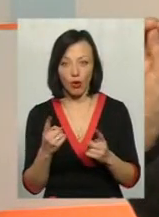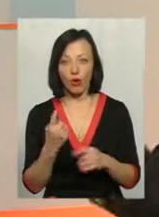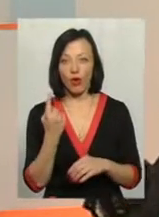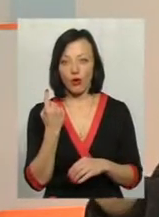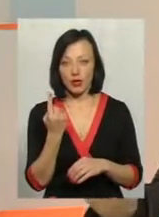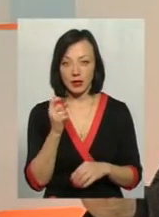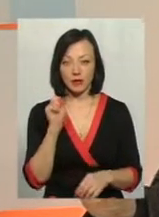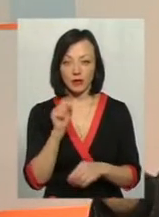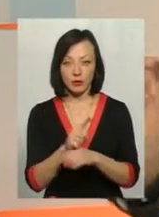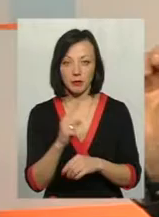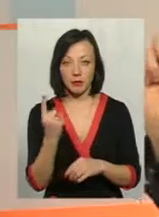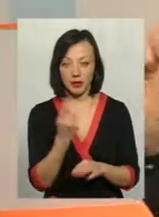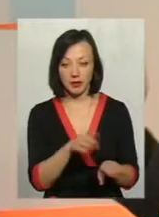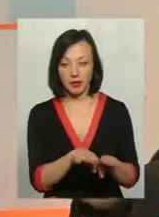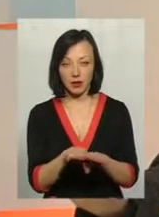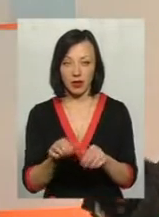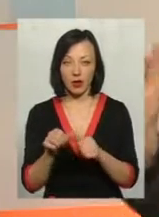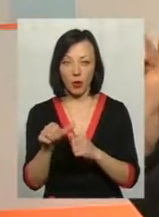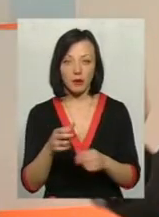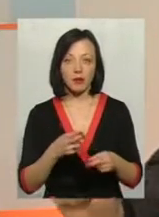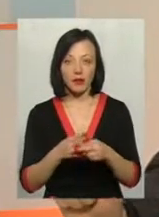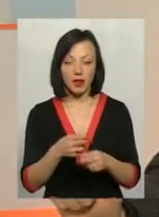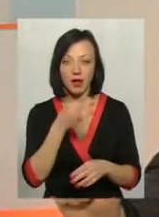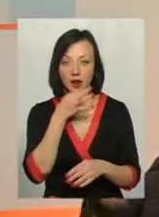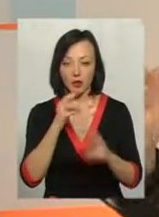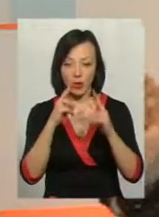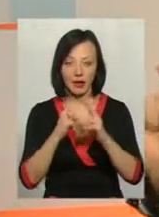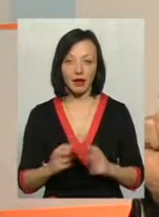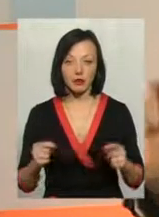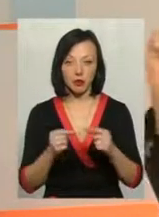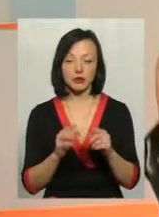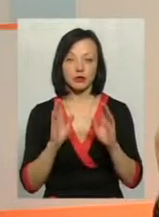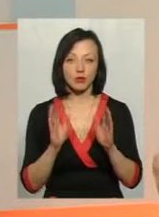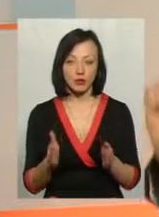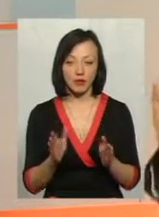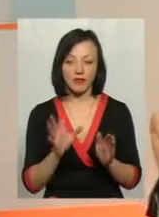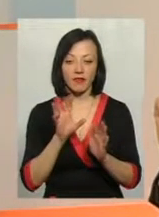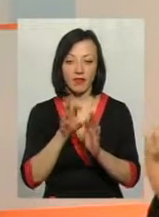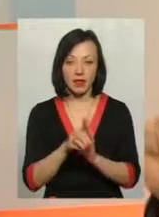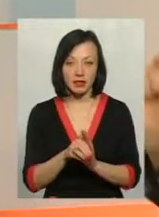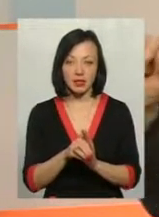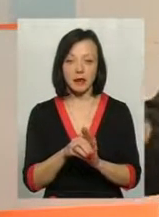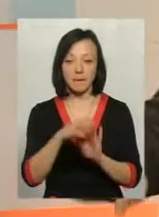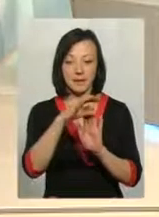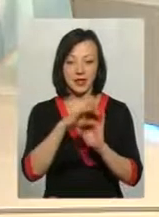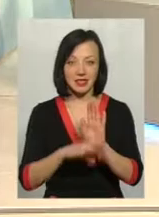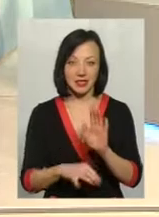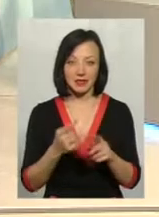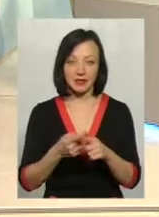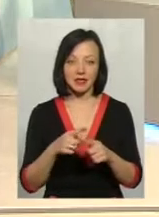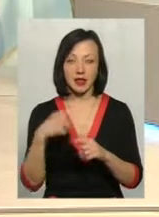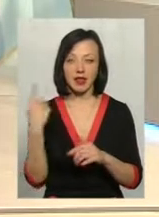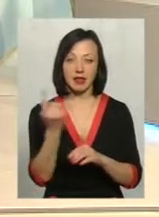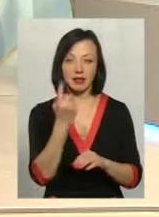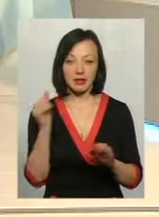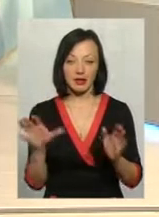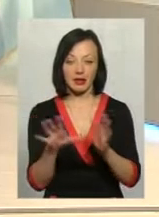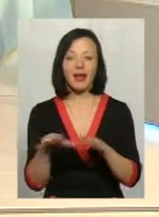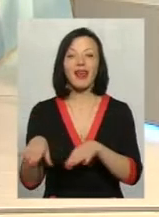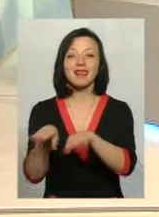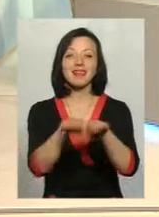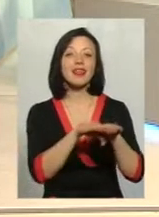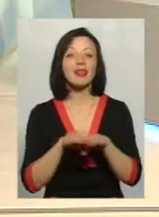з функцій первинки, окрім профілактики ранньої діагностики, буде, власне, внесення пацієнтів у цей єдиний електронний